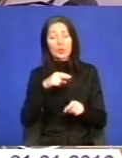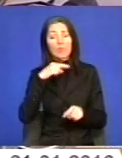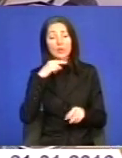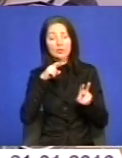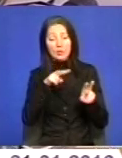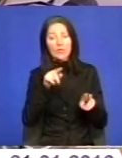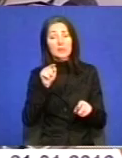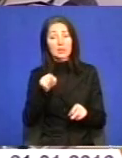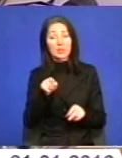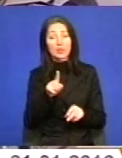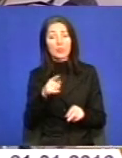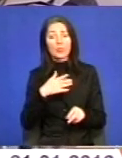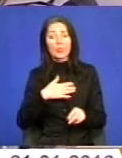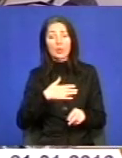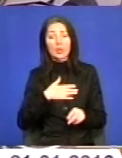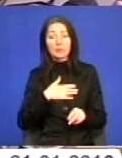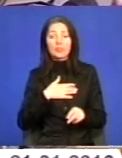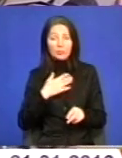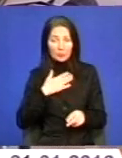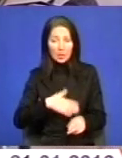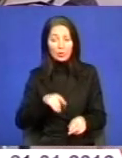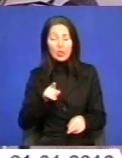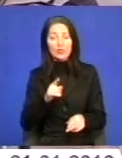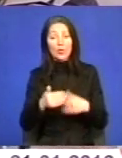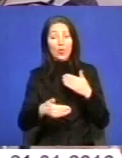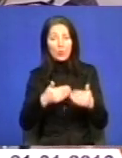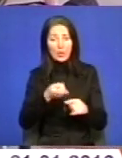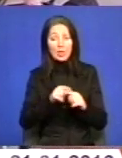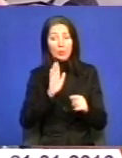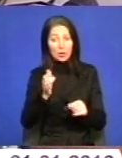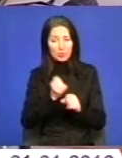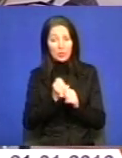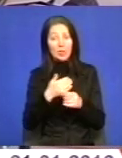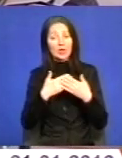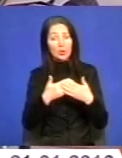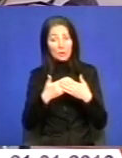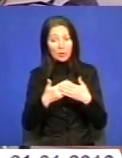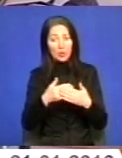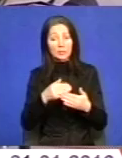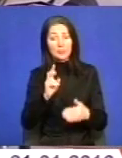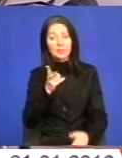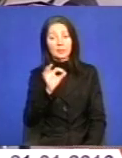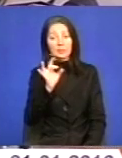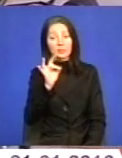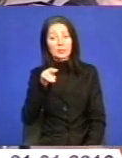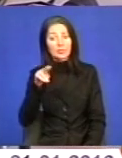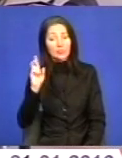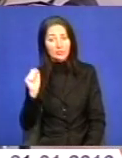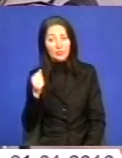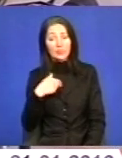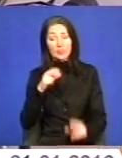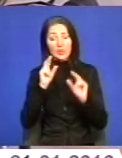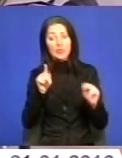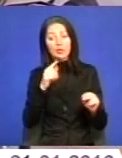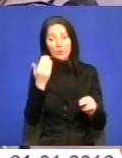слідкував за тим, щоб мені приємно те, що крок, який був зроблений громадою Коропецькою, я гарантую вам,